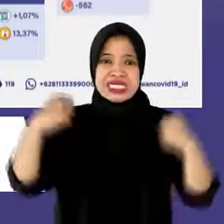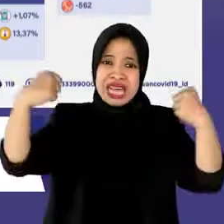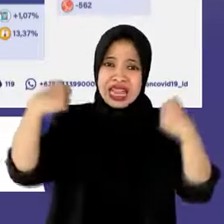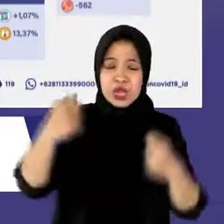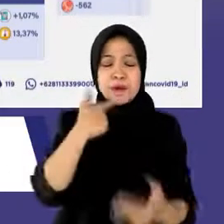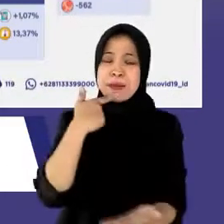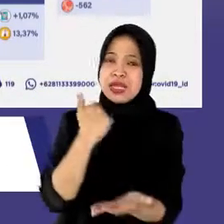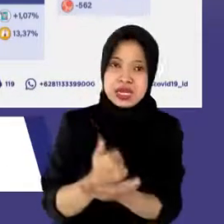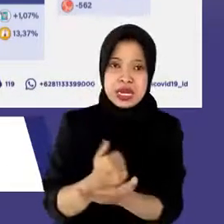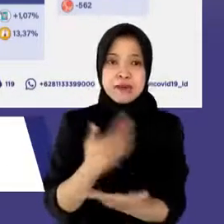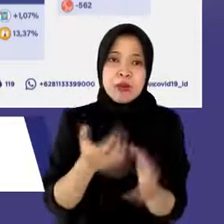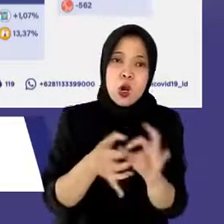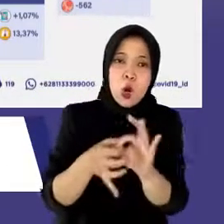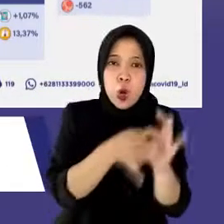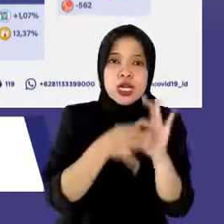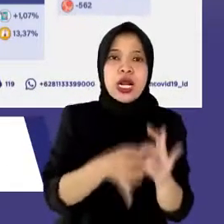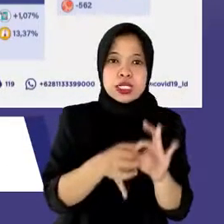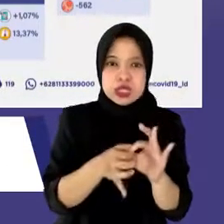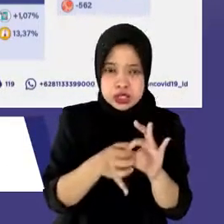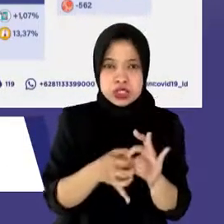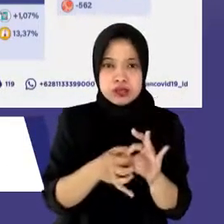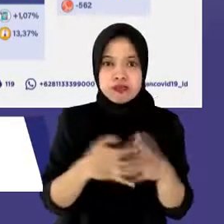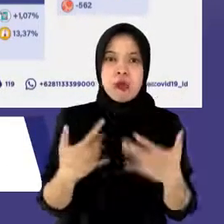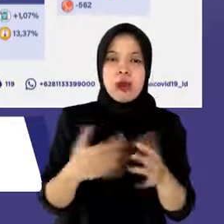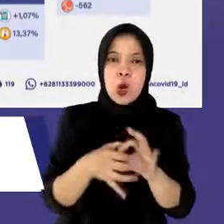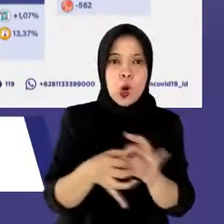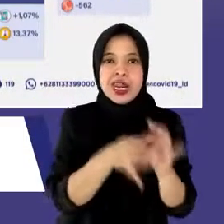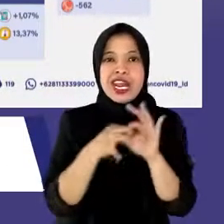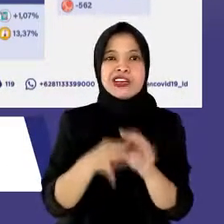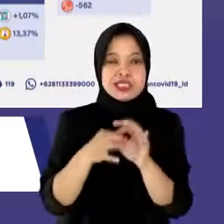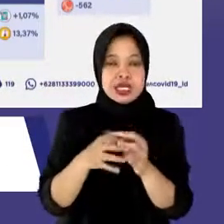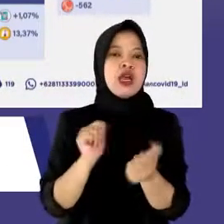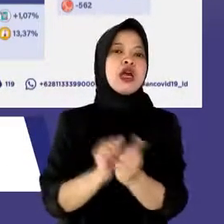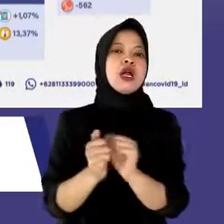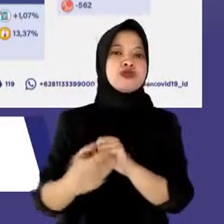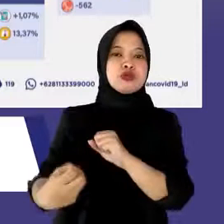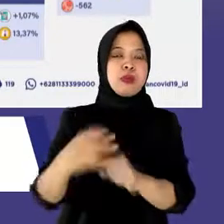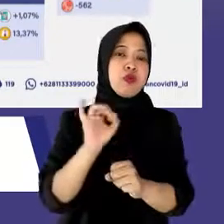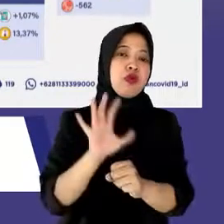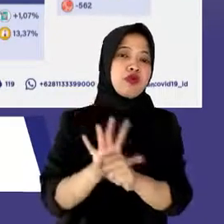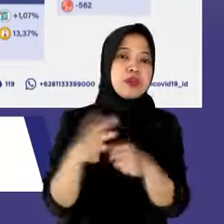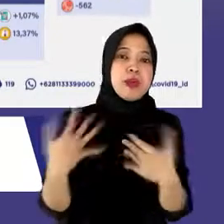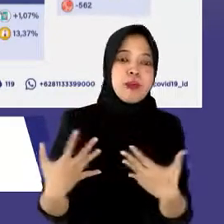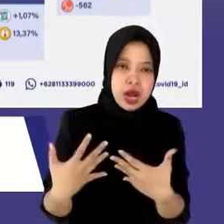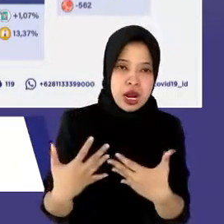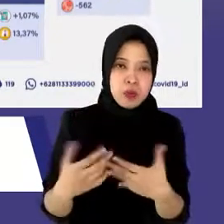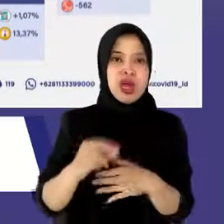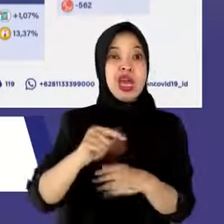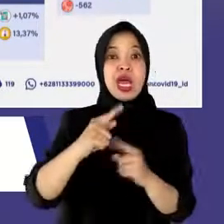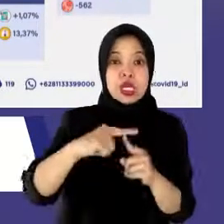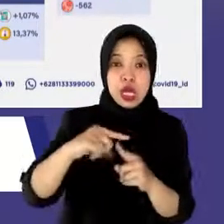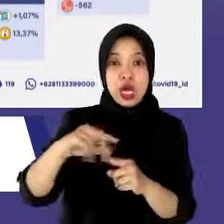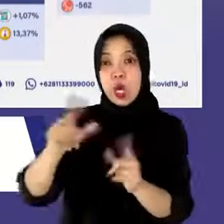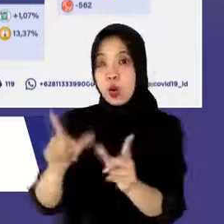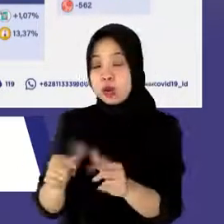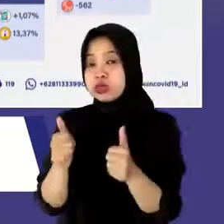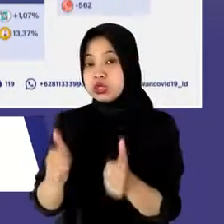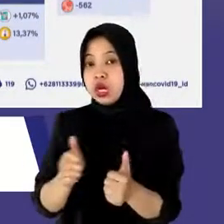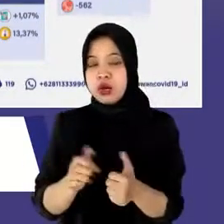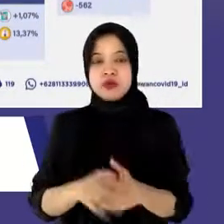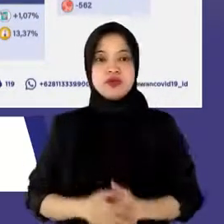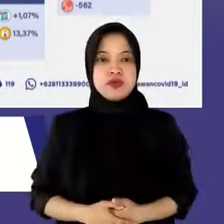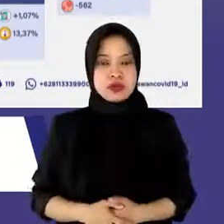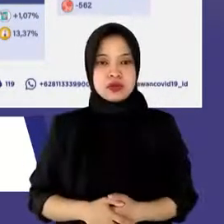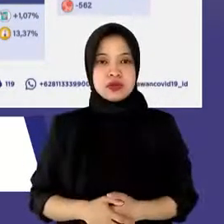menjadi wadah koordinasi usaha penanganan pertama pada kasus covert di tingkat terkecil yaitu RT atau RW